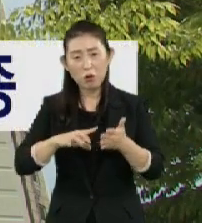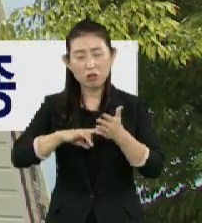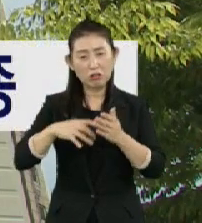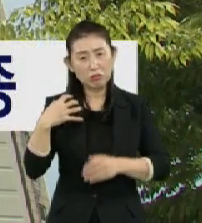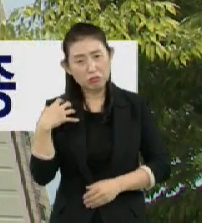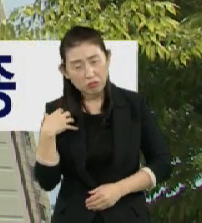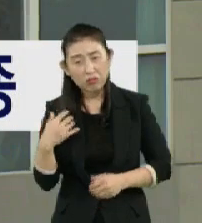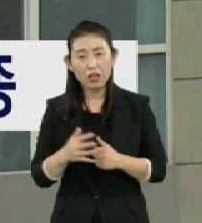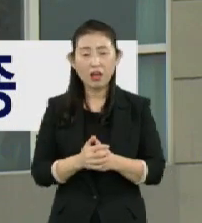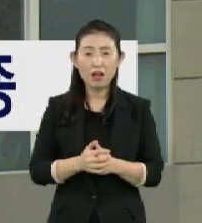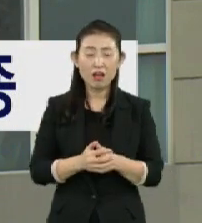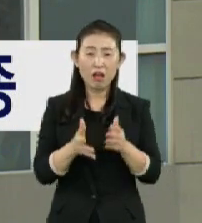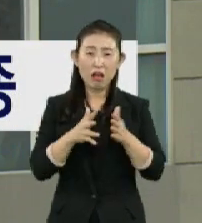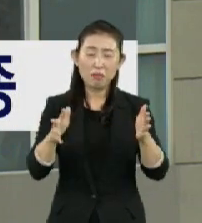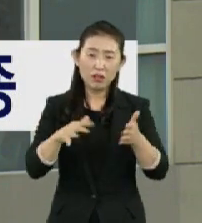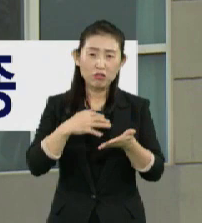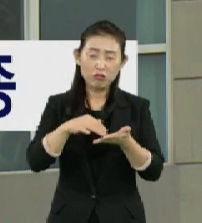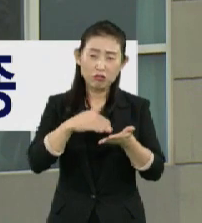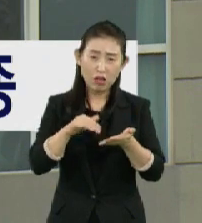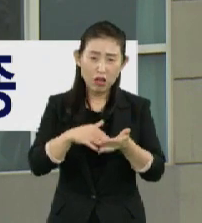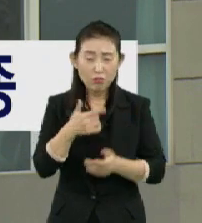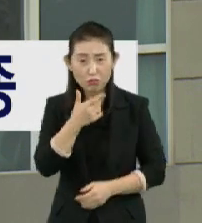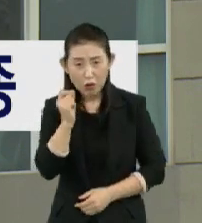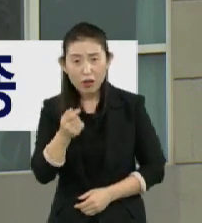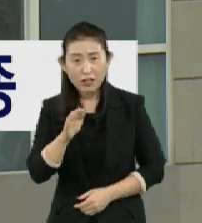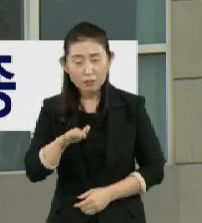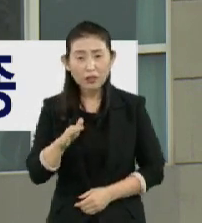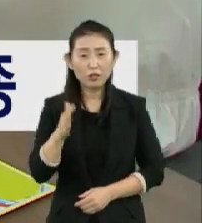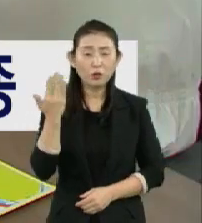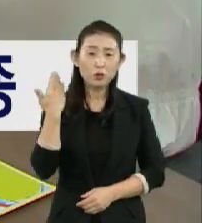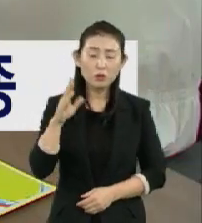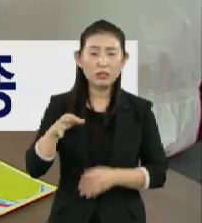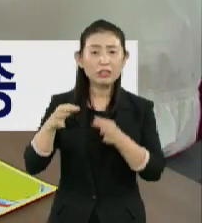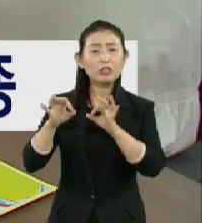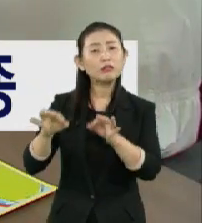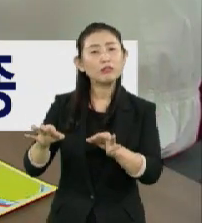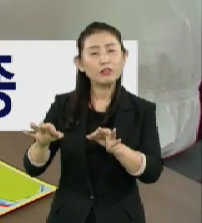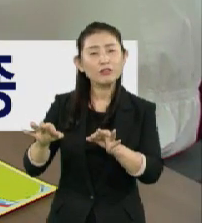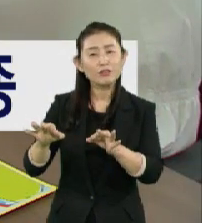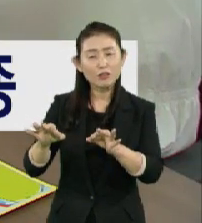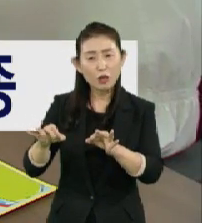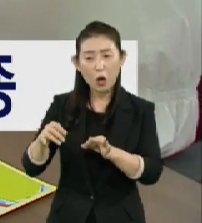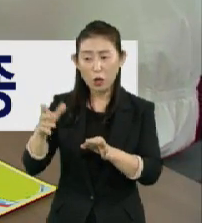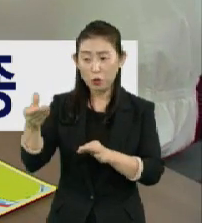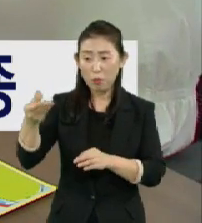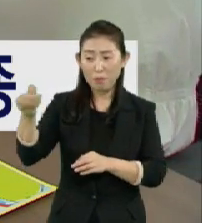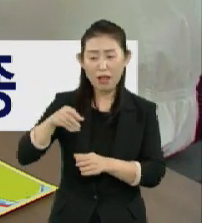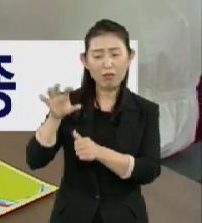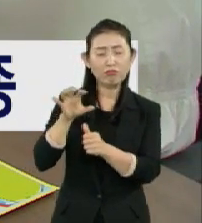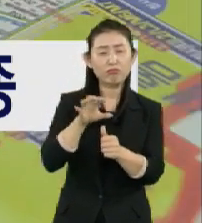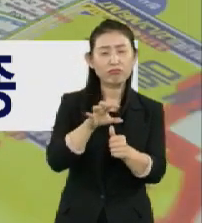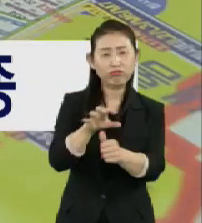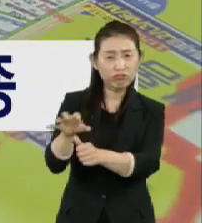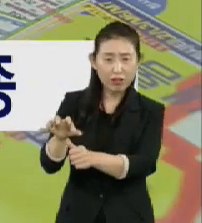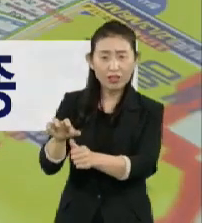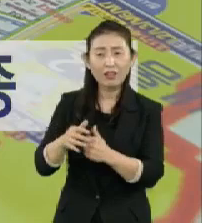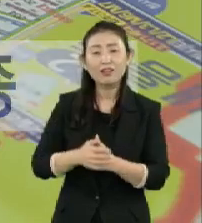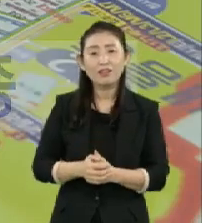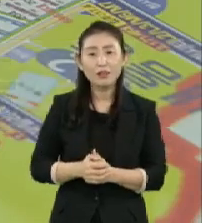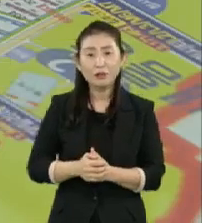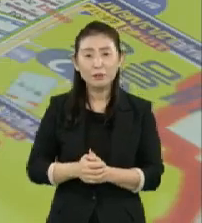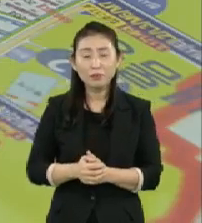등으로 매물이 잠긴 게 주 원인이지만 최근 금융권의 대출 규제 또한 거래 실종의 한